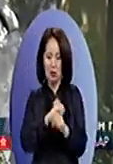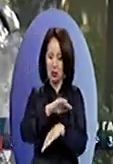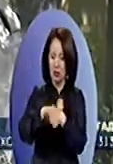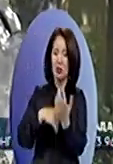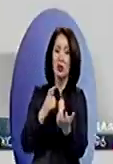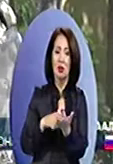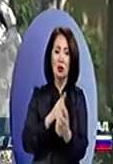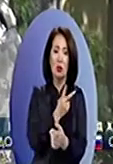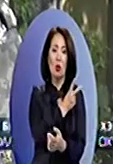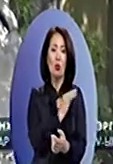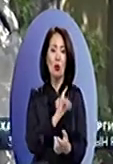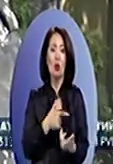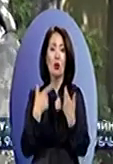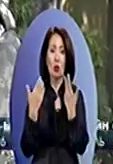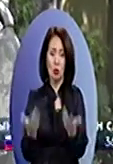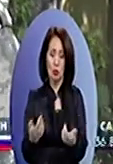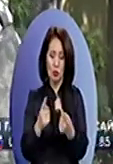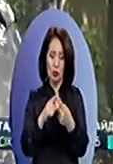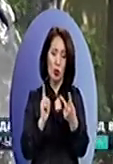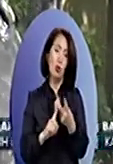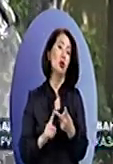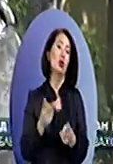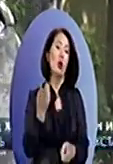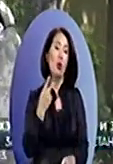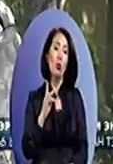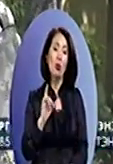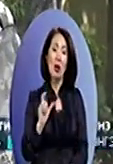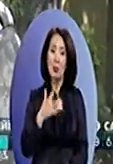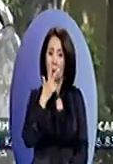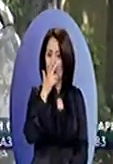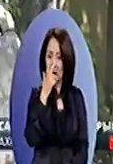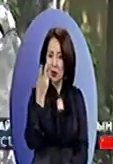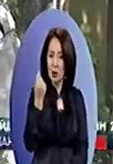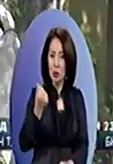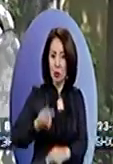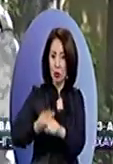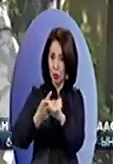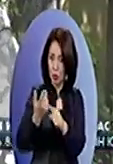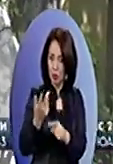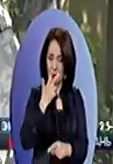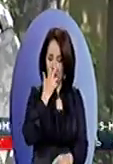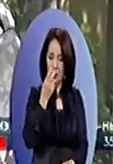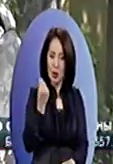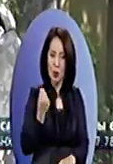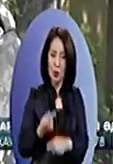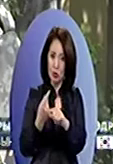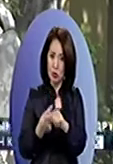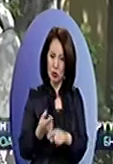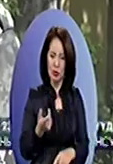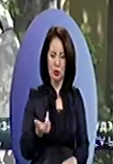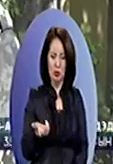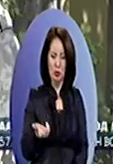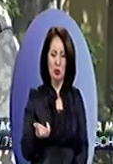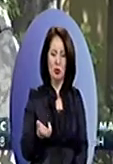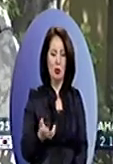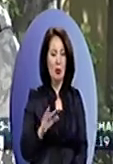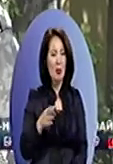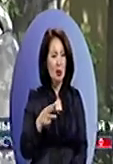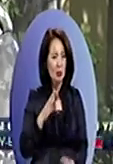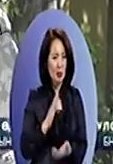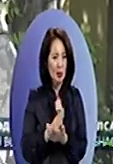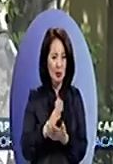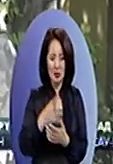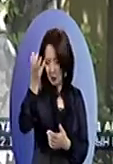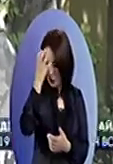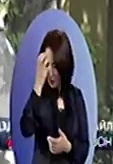үүргийг өгч байгаа. Дараагийн өгч байгаа нэг чиг үүрэг бол бензин шатхууны өнөсөд байгаа. Энэ бензин шатхууны асуудал бол үн нэмэгдэж болжгүй байна. Энэ дээр одоо